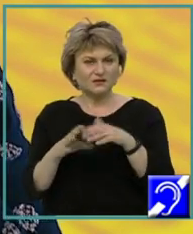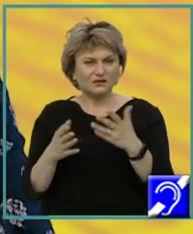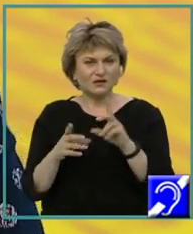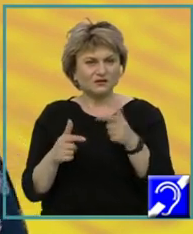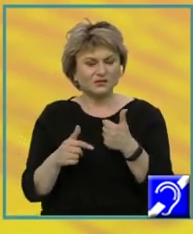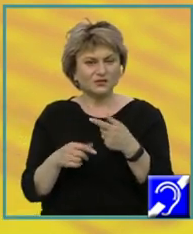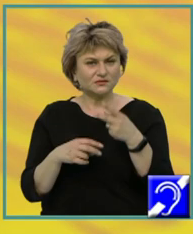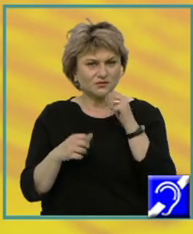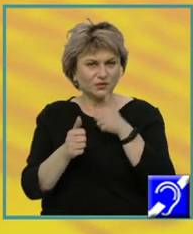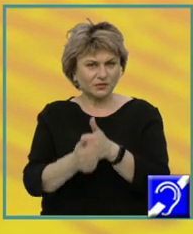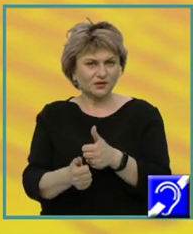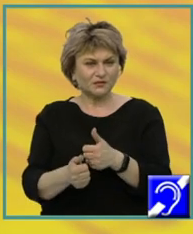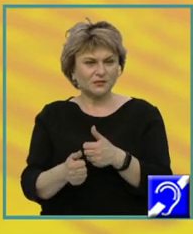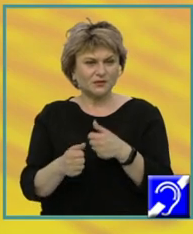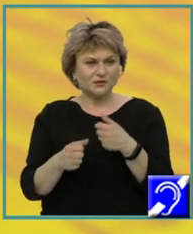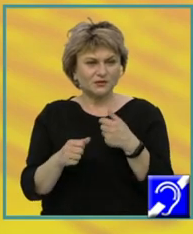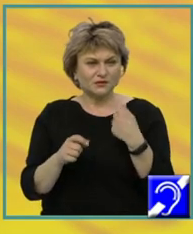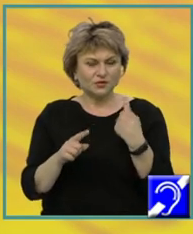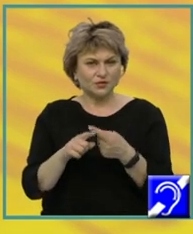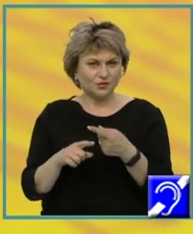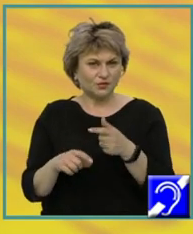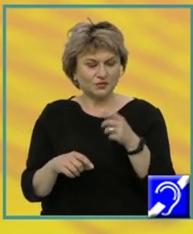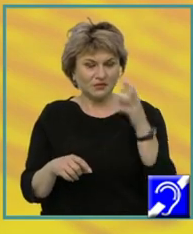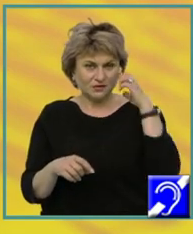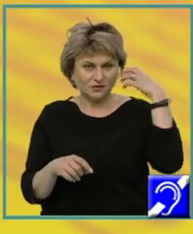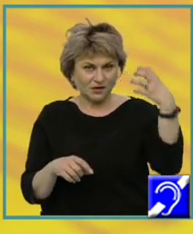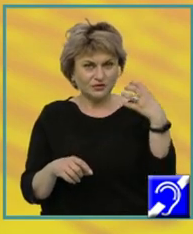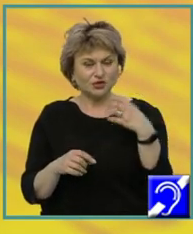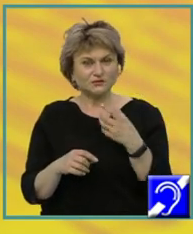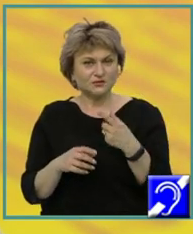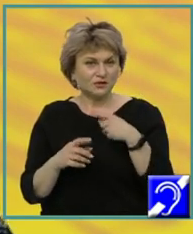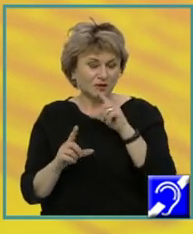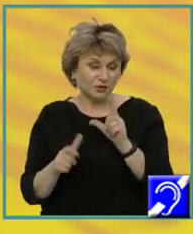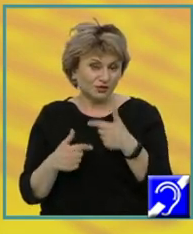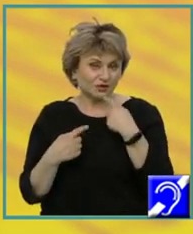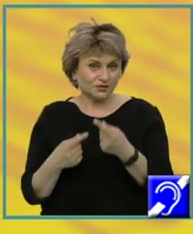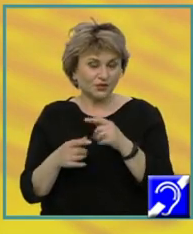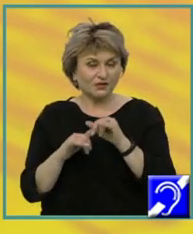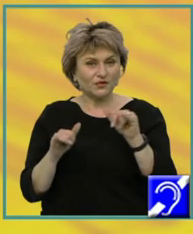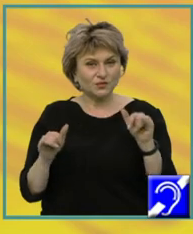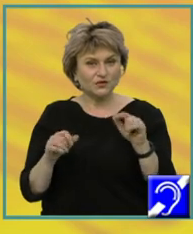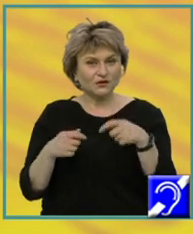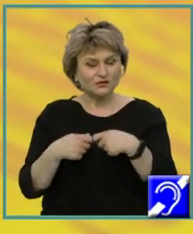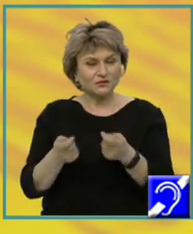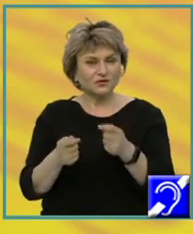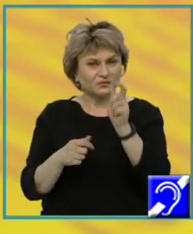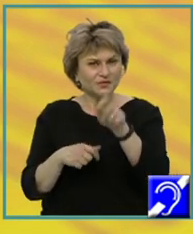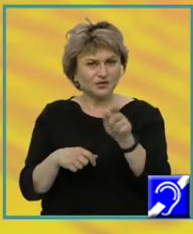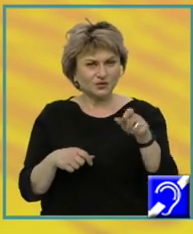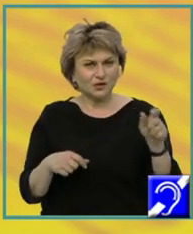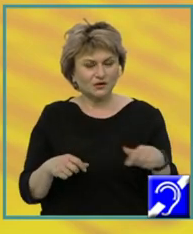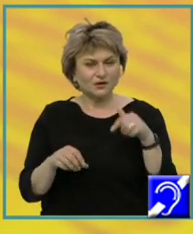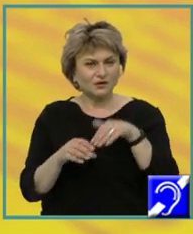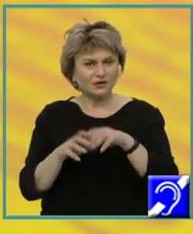trebuie să urmărim cu inteligență Aș dori să spun evoluția fiecărui personaj în raport